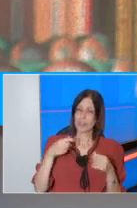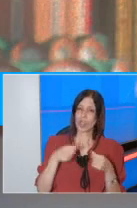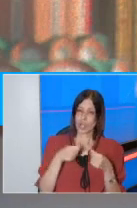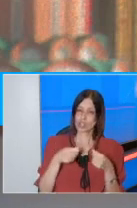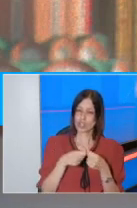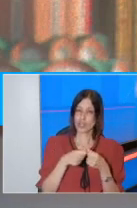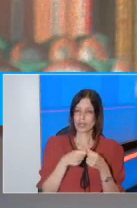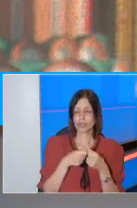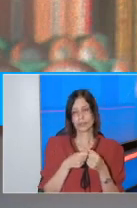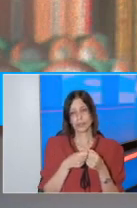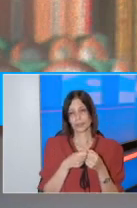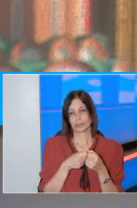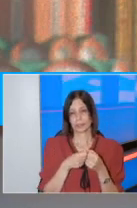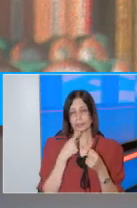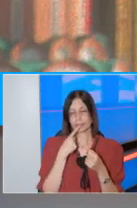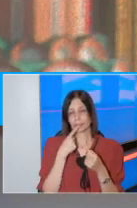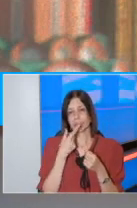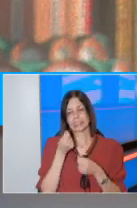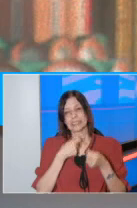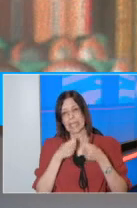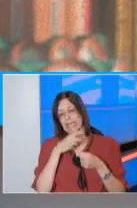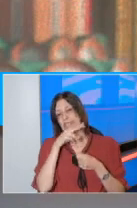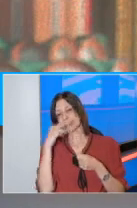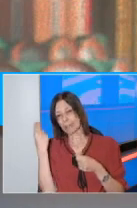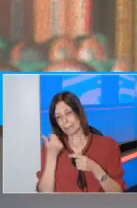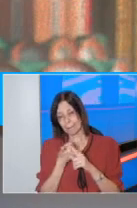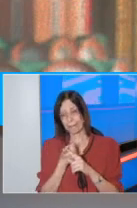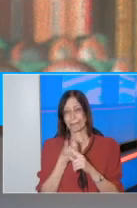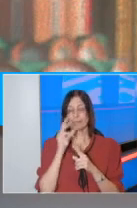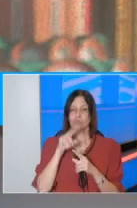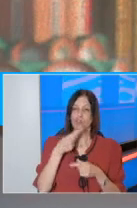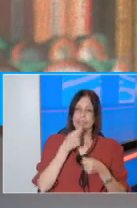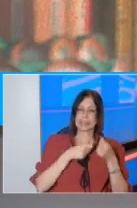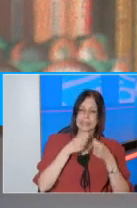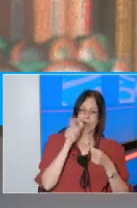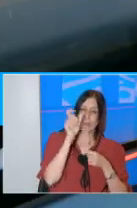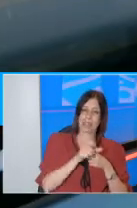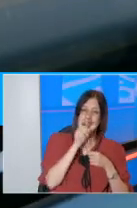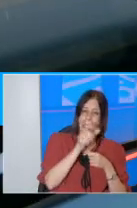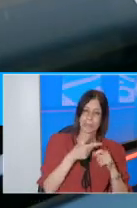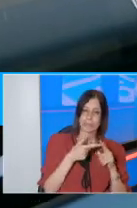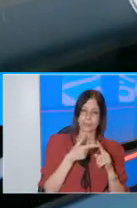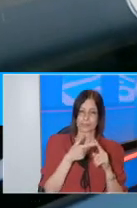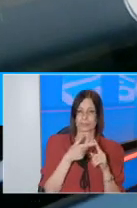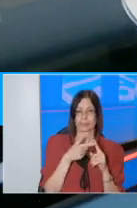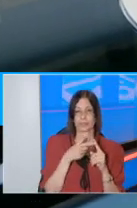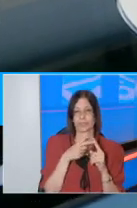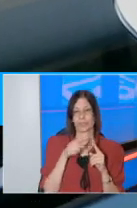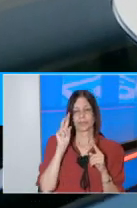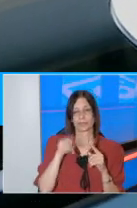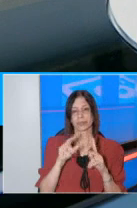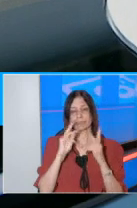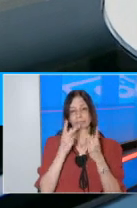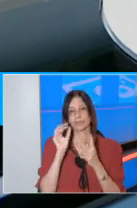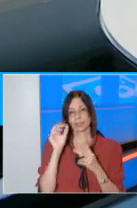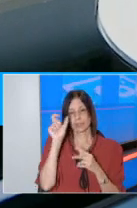וזיקה בין הדברים. נגיד יש סחר בסמים, יש סחר בבני אדם, יש קבוצות של